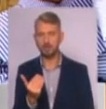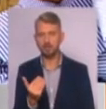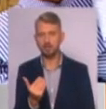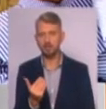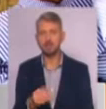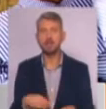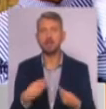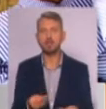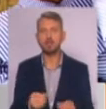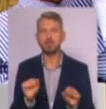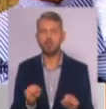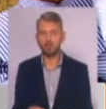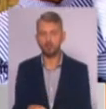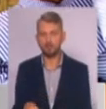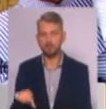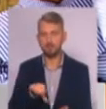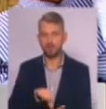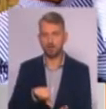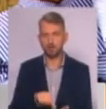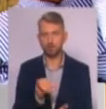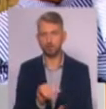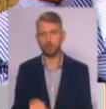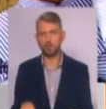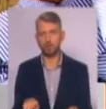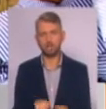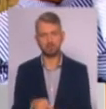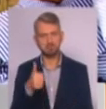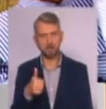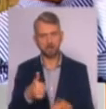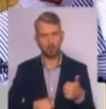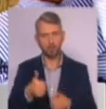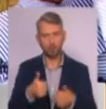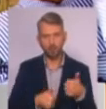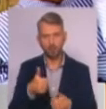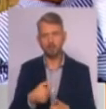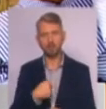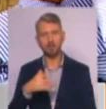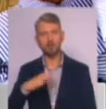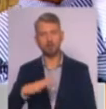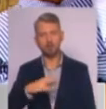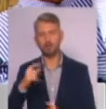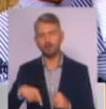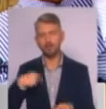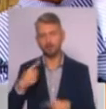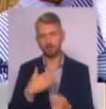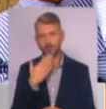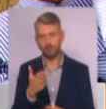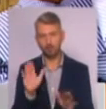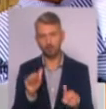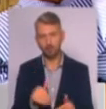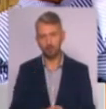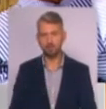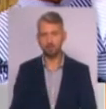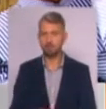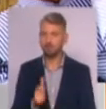даєте можливість приймати участь у таких класних конкурсах, і я чекаю на наступний. Дякую за побачення.